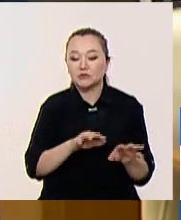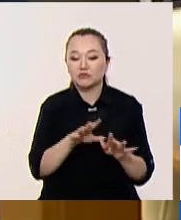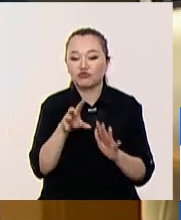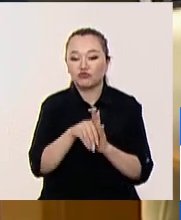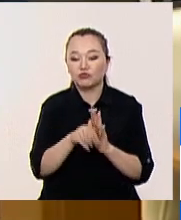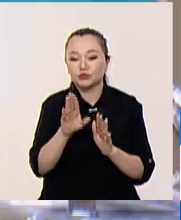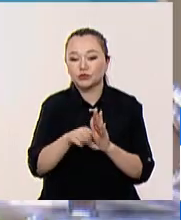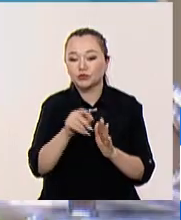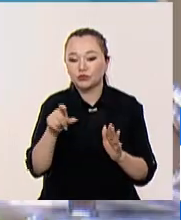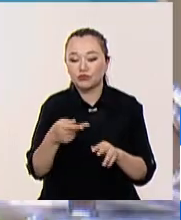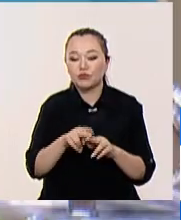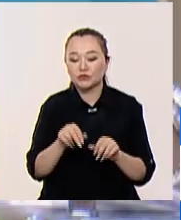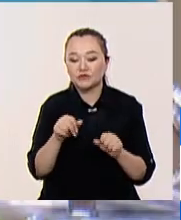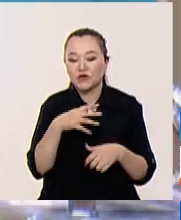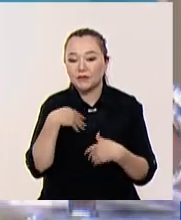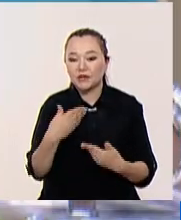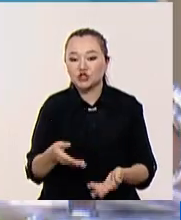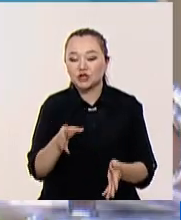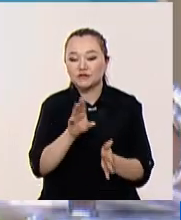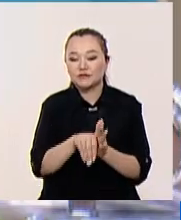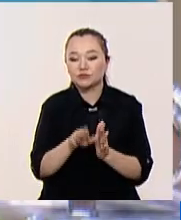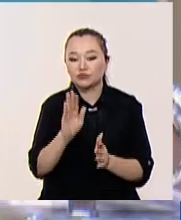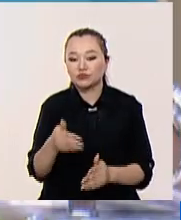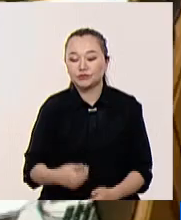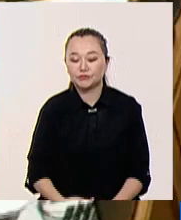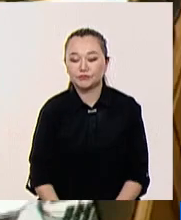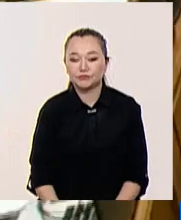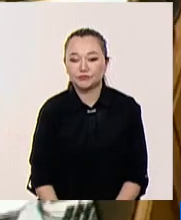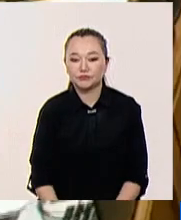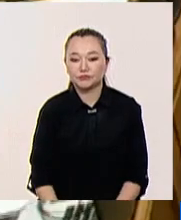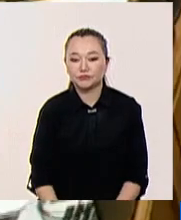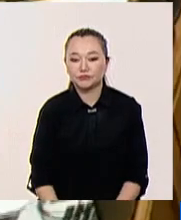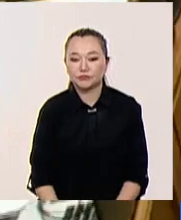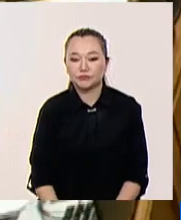депутаты, которые могут внести свои предложения. Адина Смагулова, Думан Сулейменов, Информбюро.